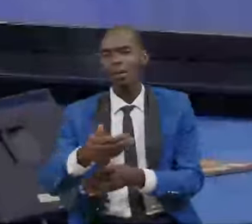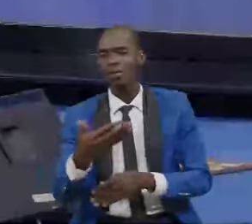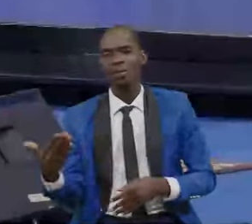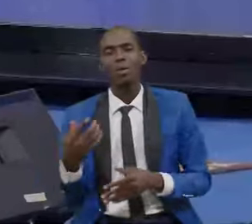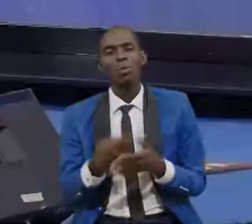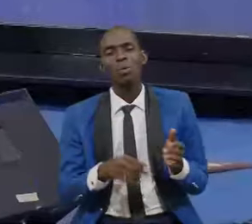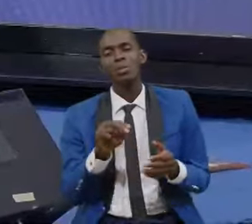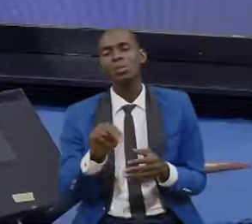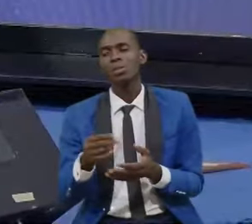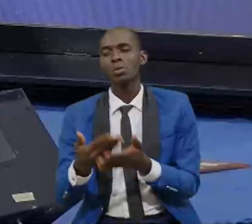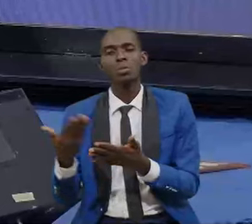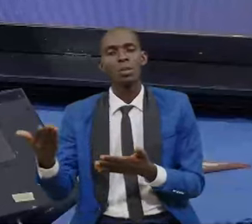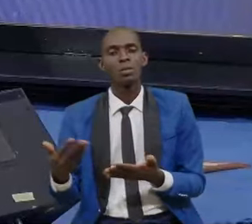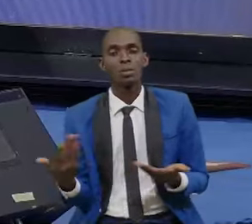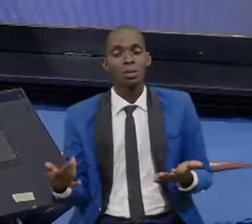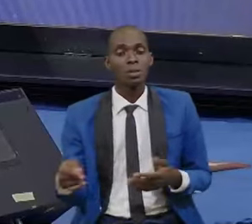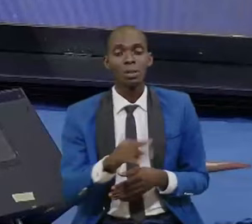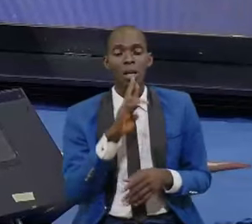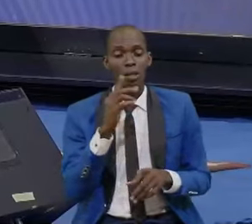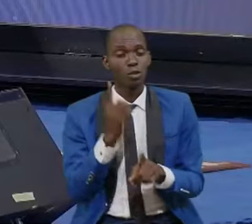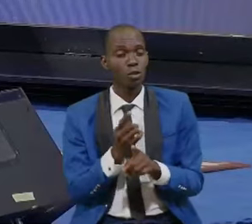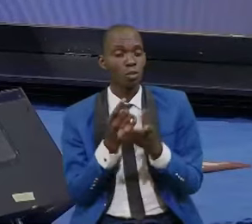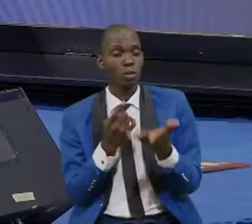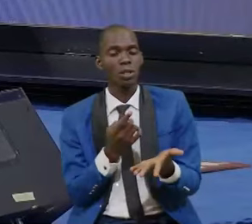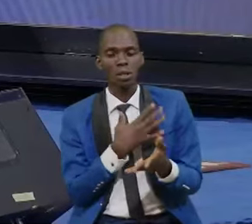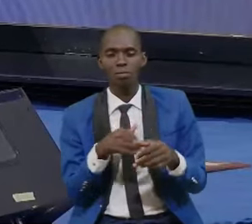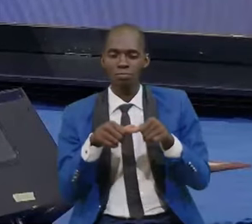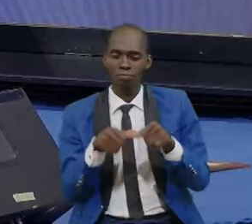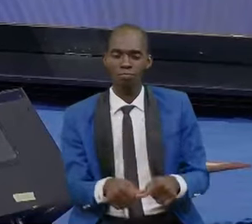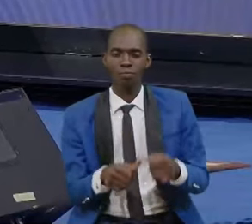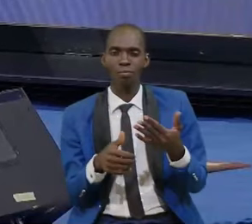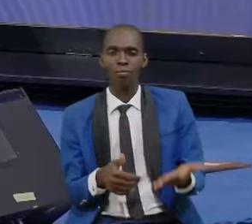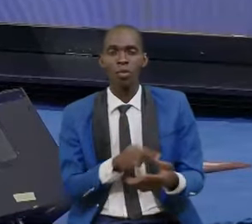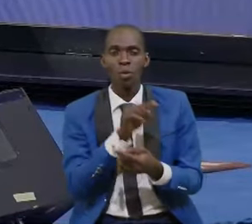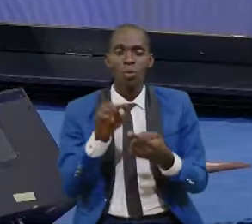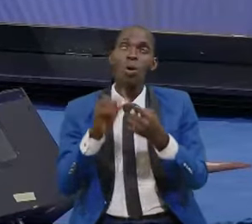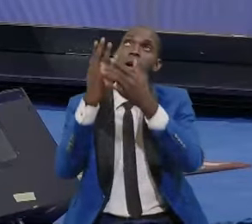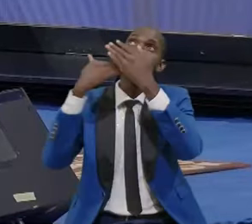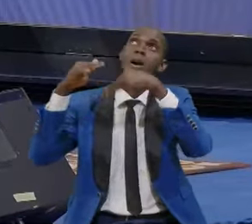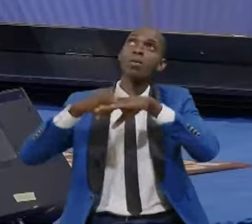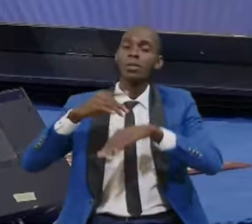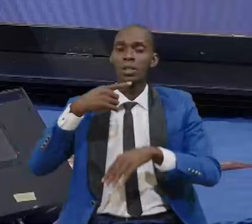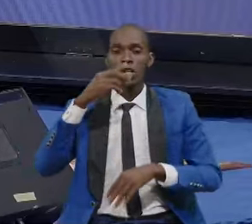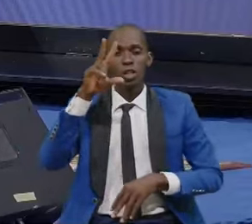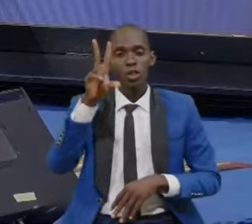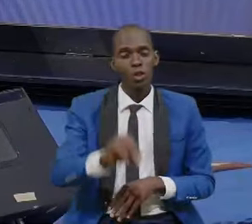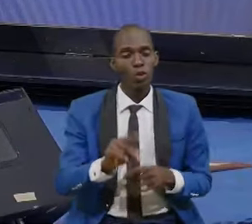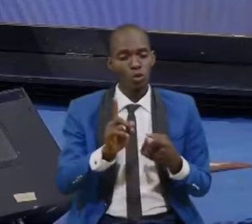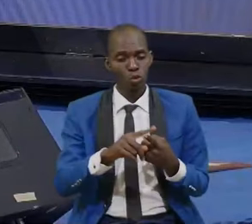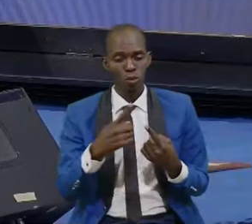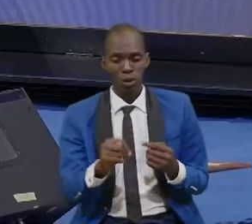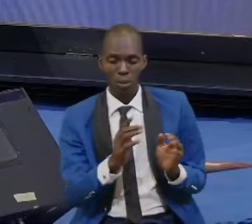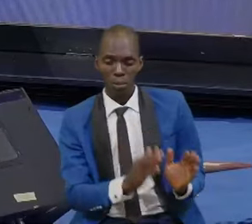chercher? Ils étaient là et ils devaient être là. Mais quand le ciel dit non au plan du